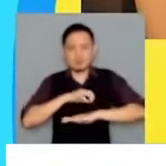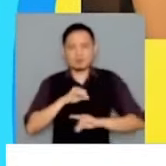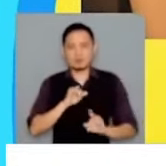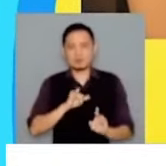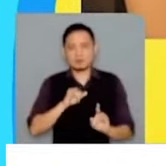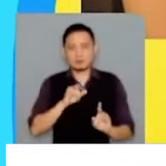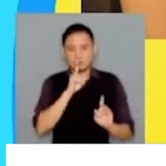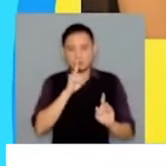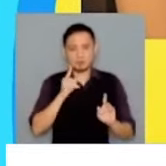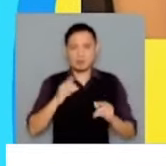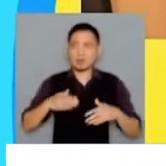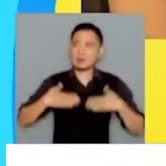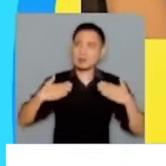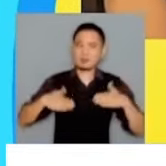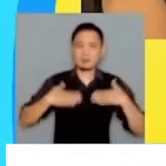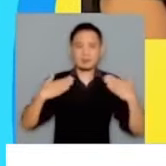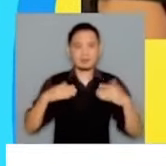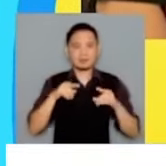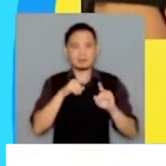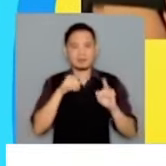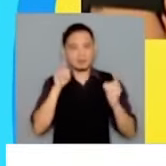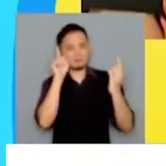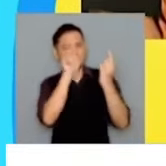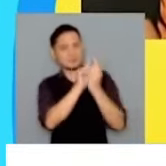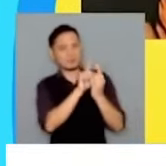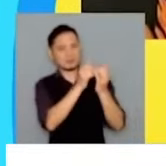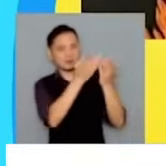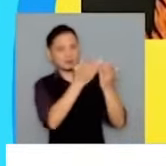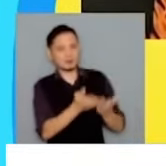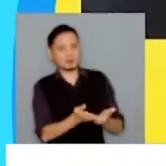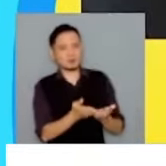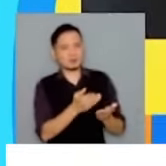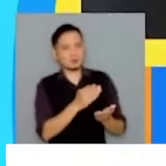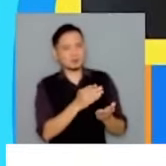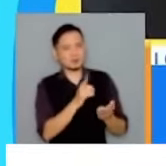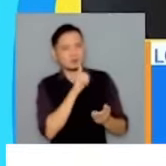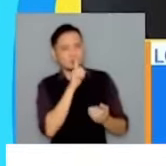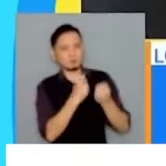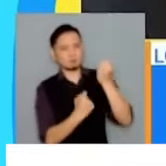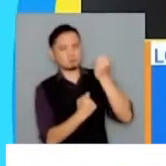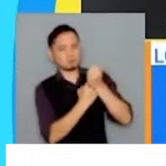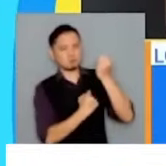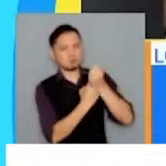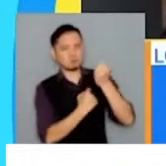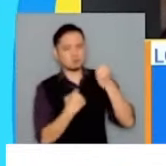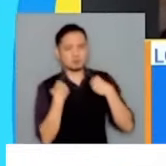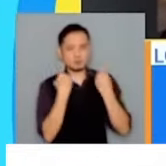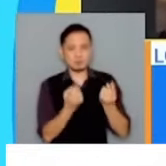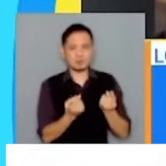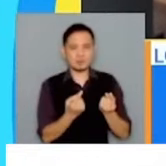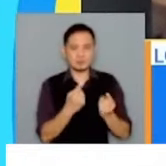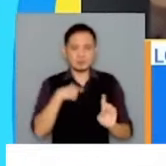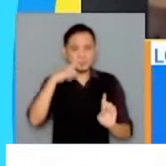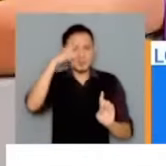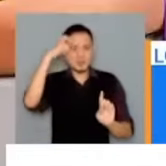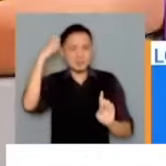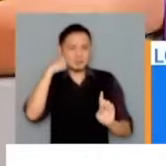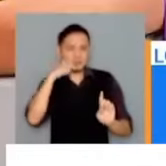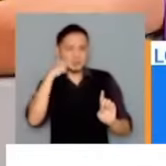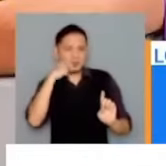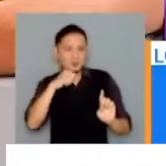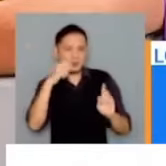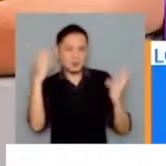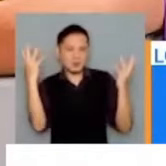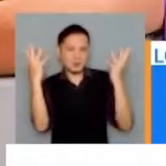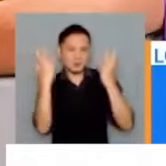si Jelay yung nakilala ko kasi sobrang supportive niya sa akin. At saka dream girl mo pa. Hindi yung parang kahit sino ba sa